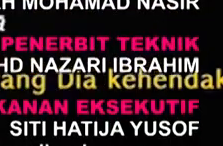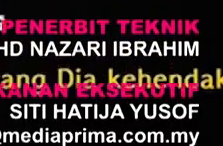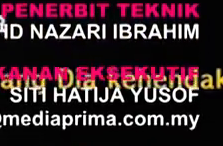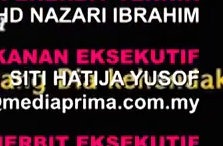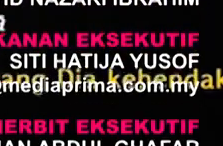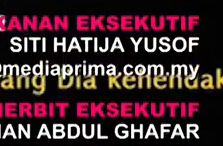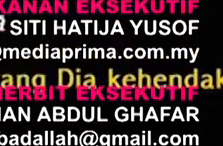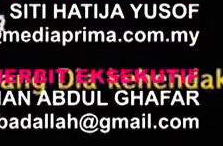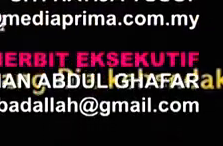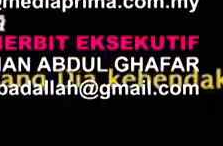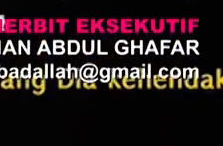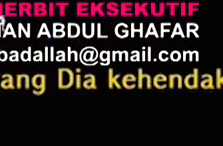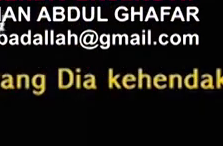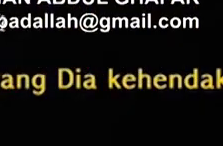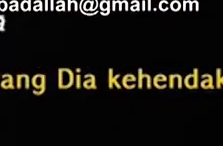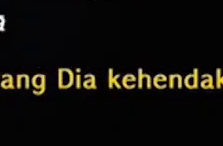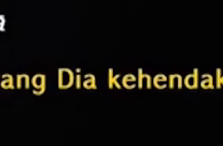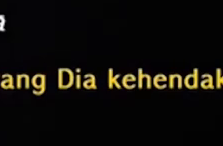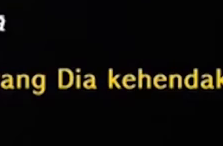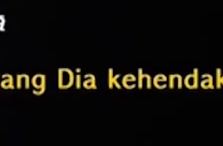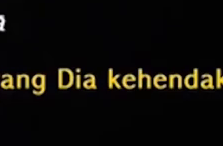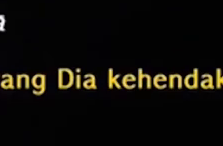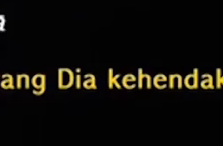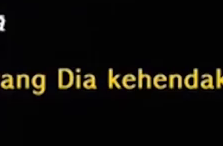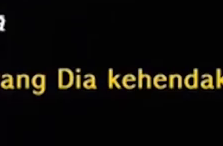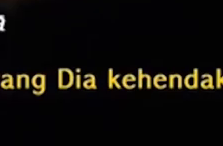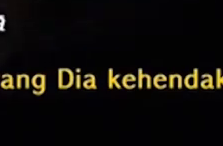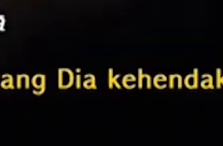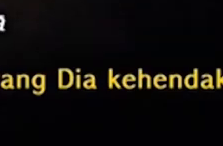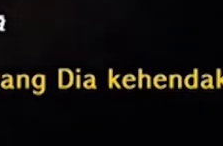Wahyu main-main yishmael